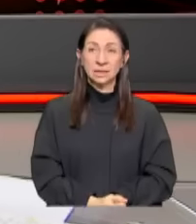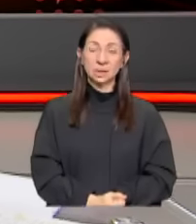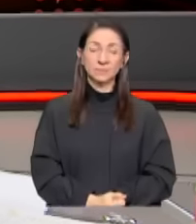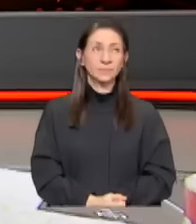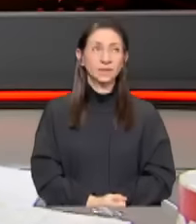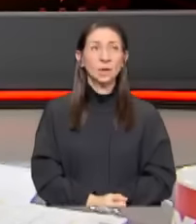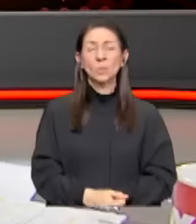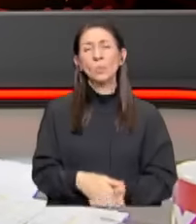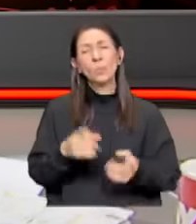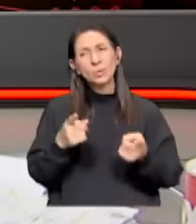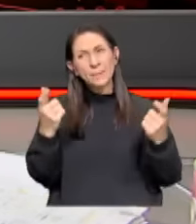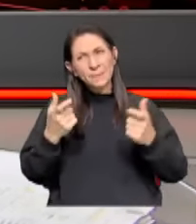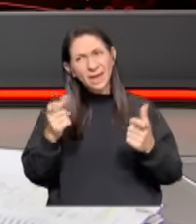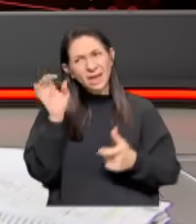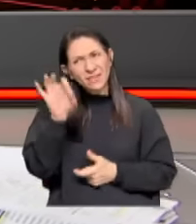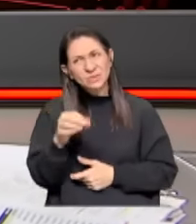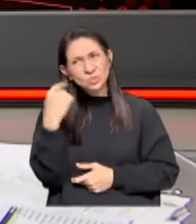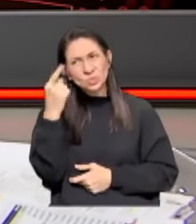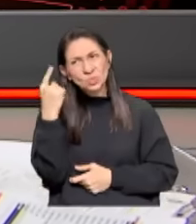Bunun buradan bir yere varılacağını düşünüyor.